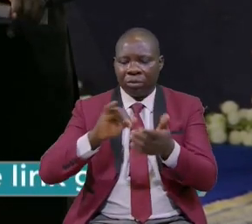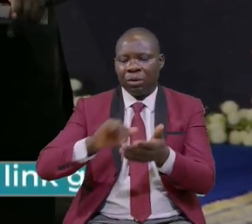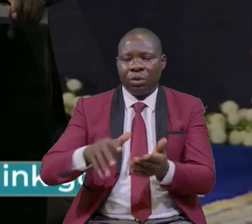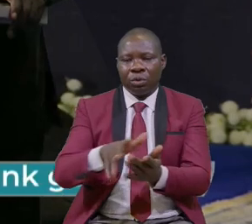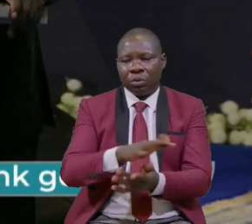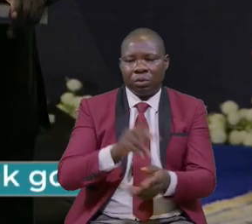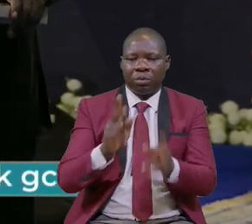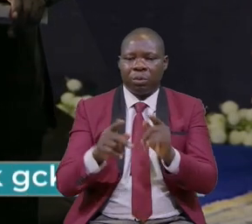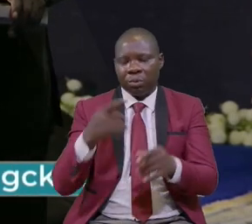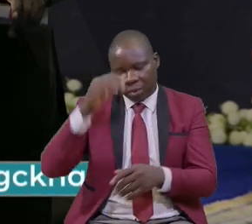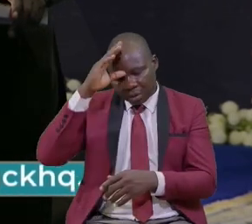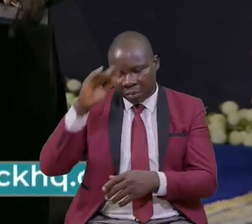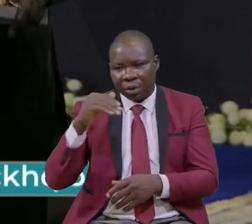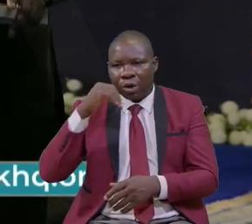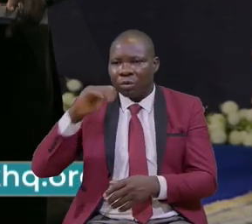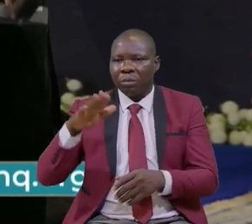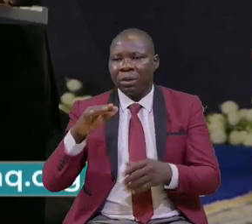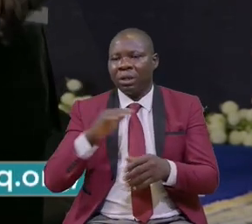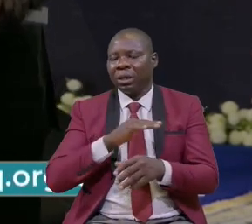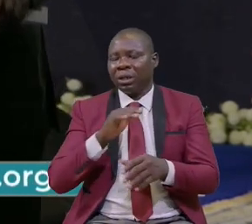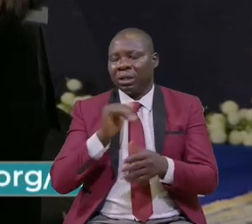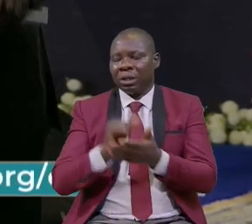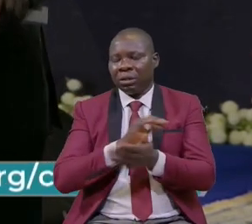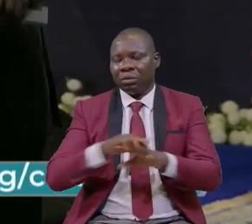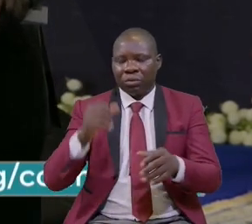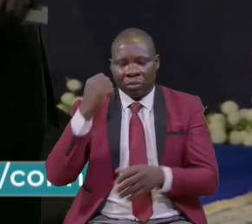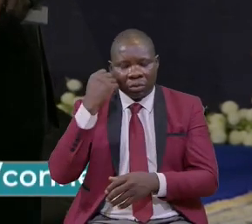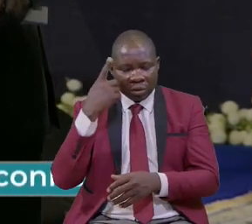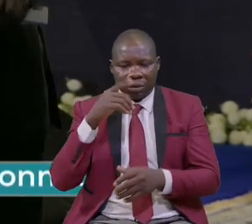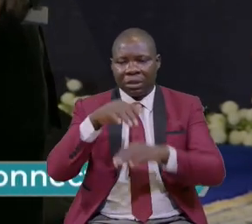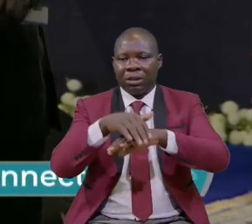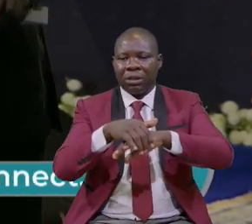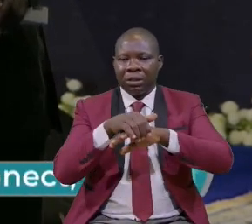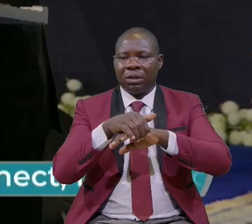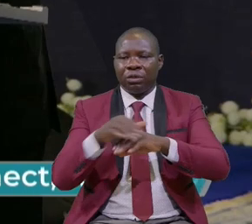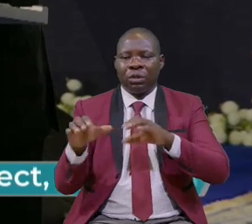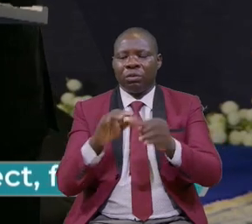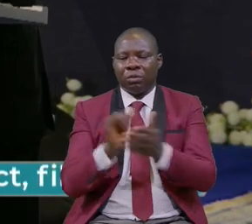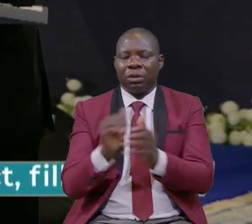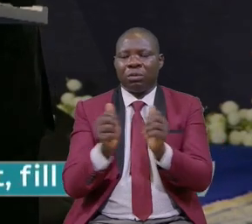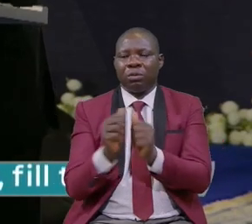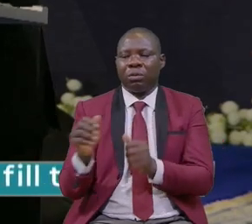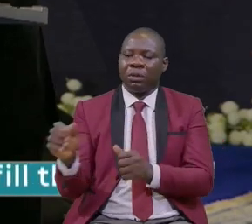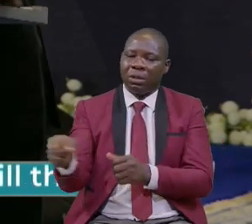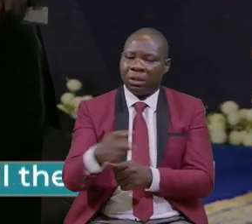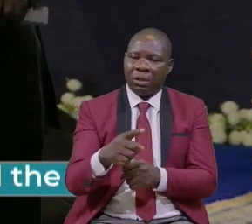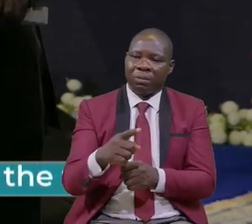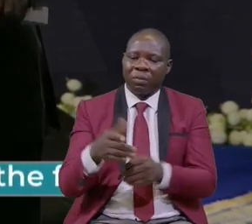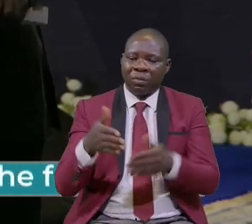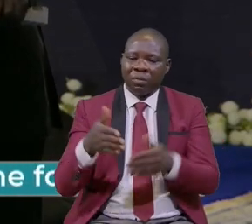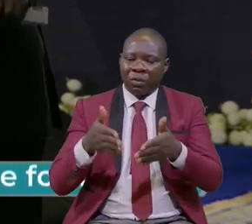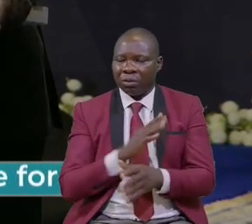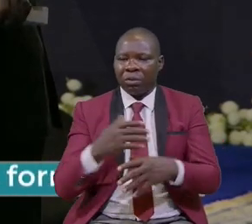Il n'y a pas de discrimination. Donc, ceux qui ne comprennent pas le français, ce n'est pas un souci. Parlez de la